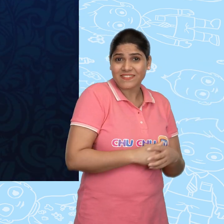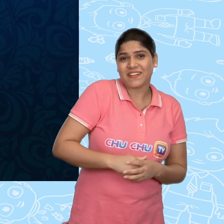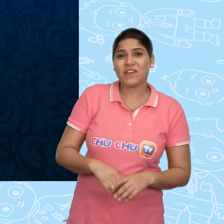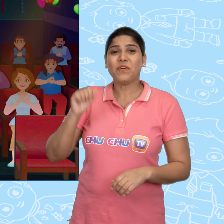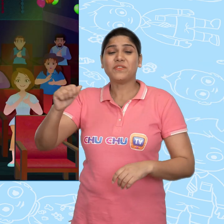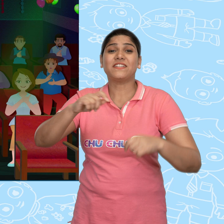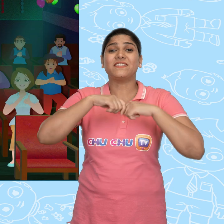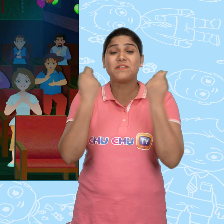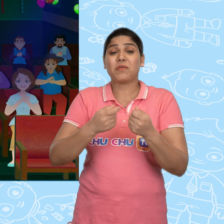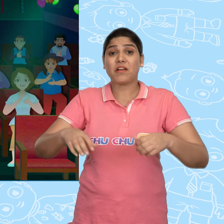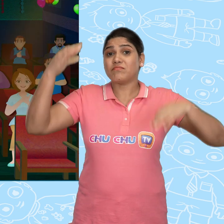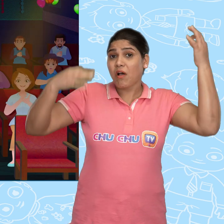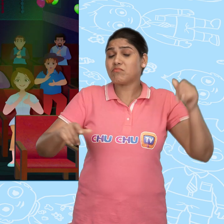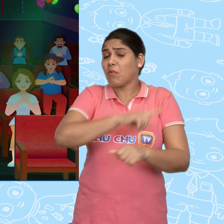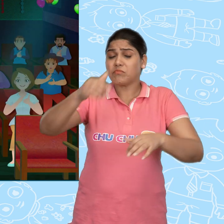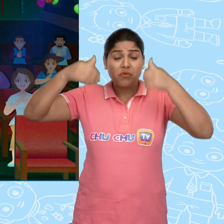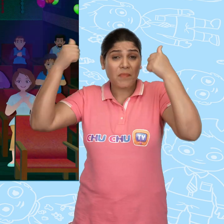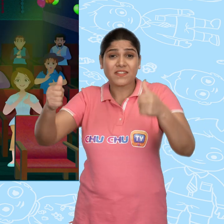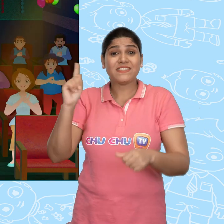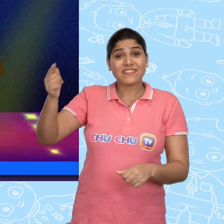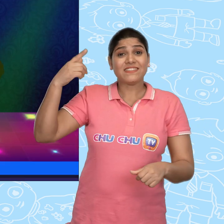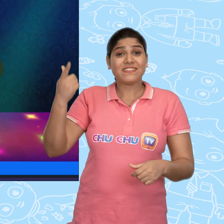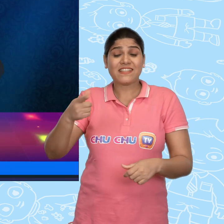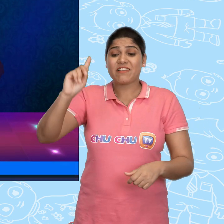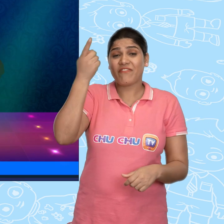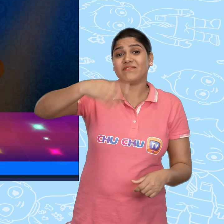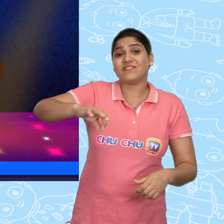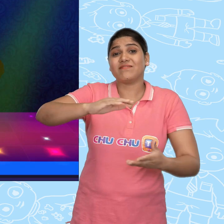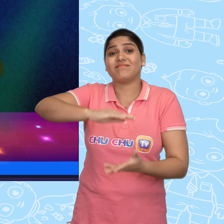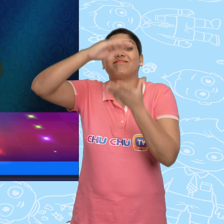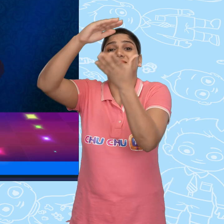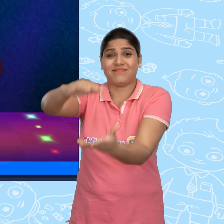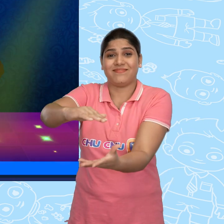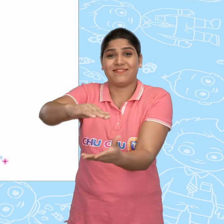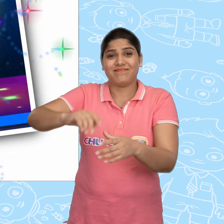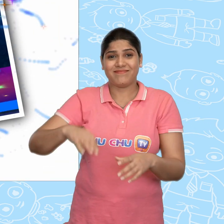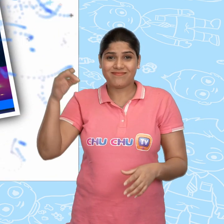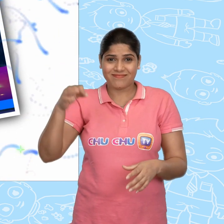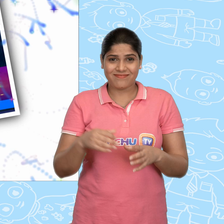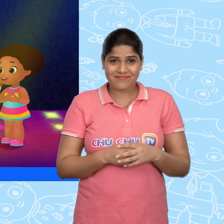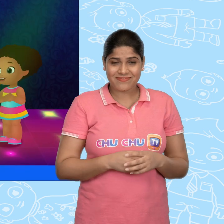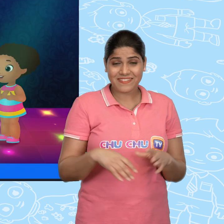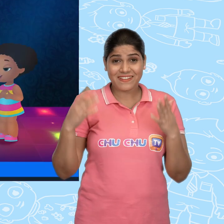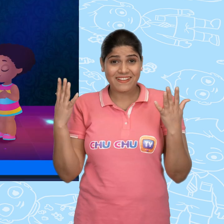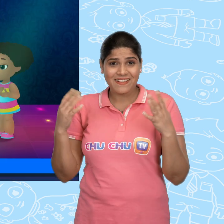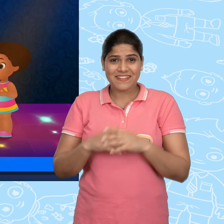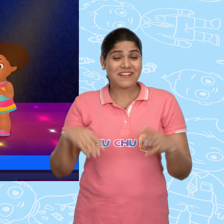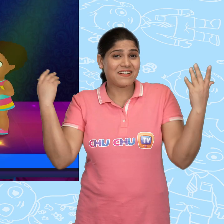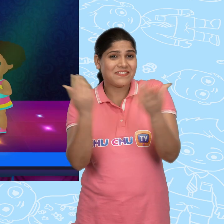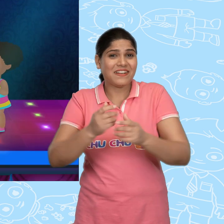आया। उनकी टीम का डांस सबसे अच्छा था, इसलिए उन्हें पहला इनाम मिला।